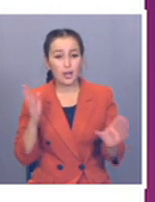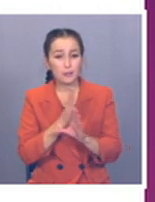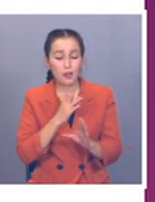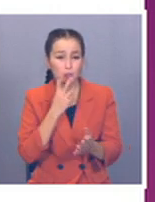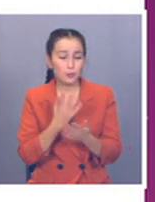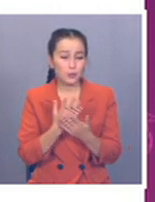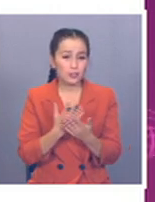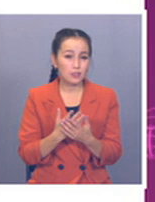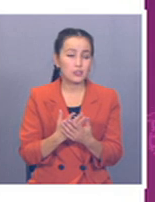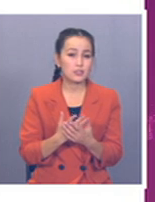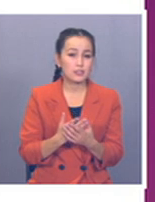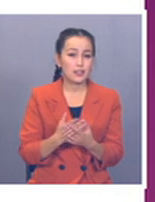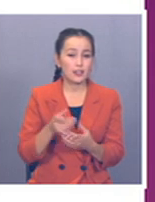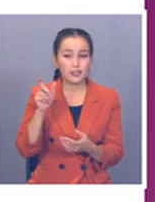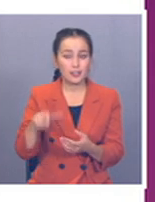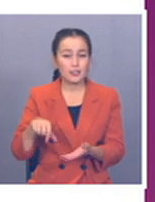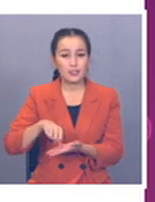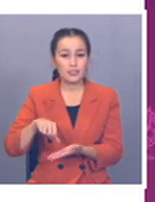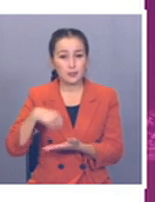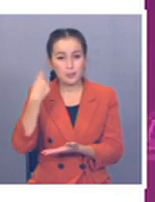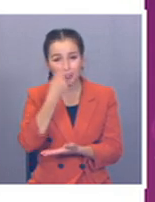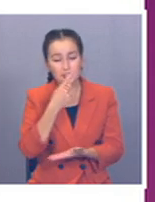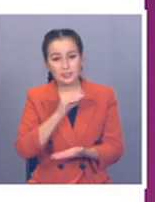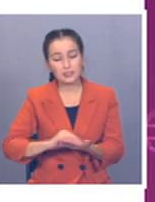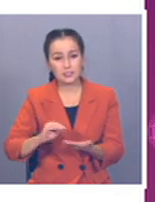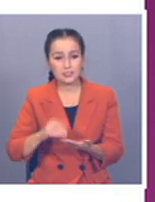кейіпкер бейнесін сипаттап жазыңыздар.